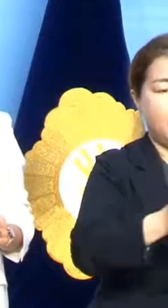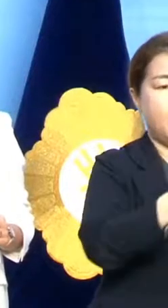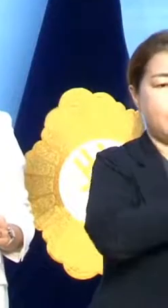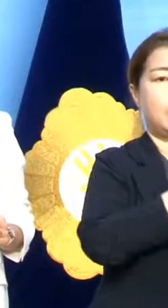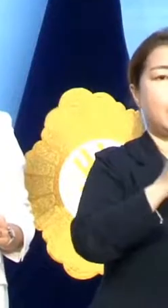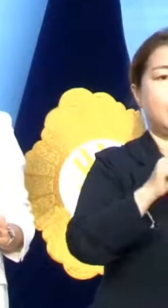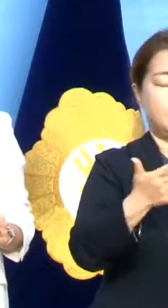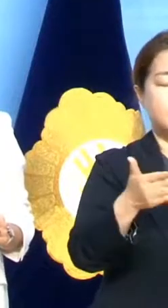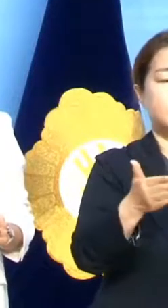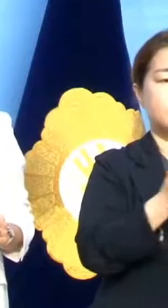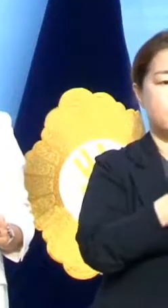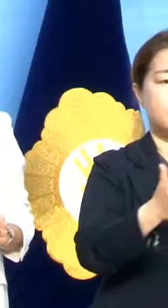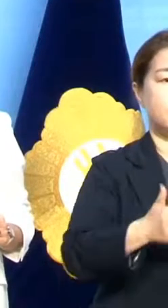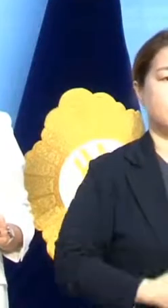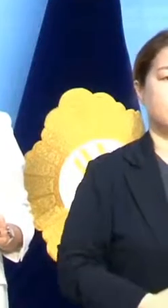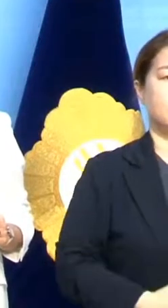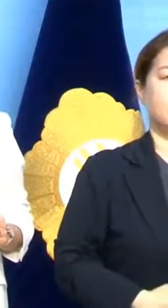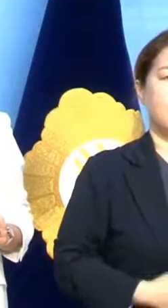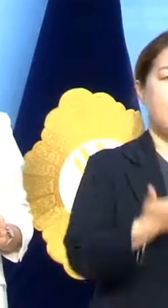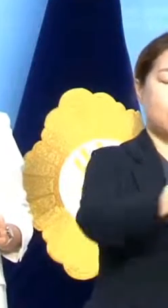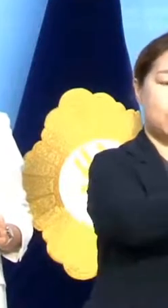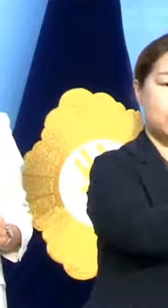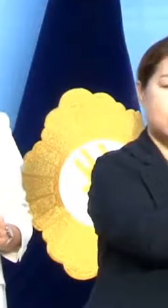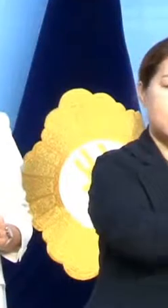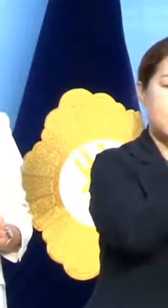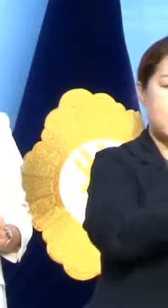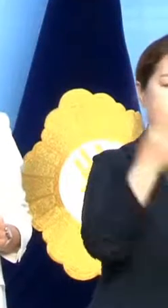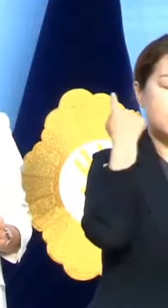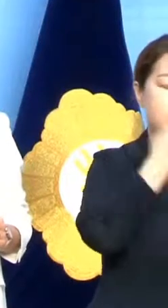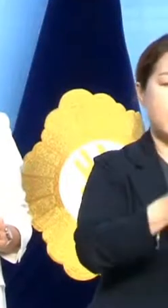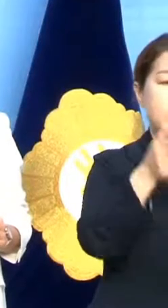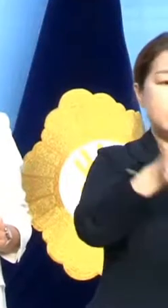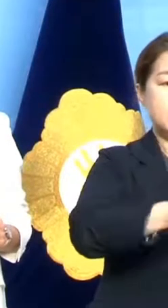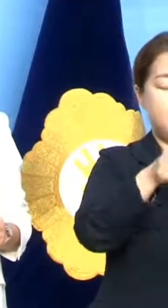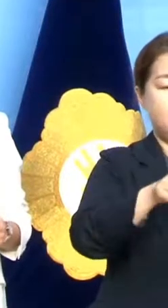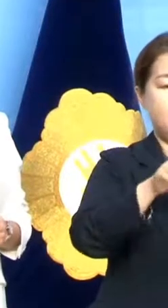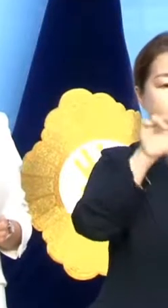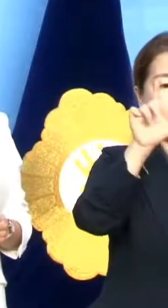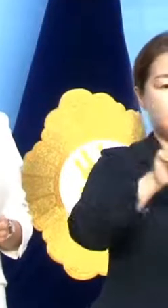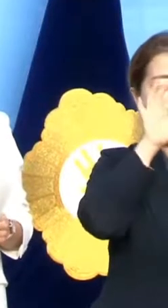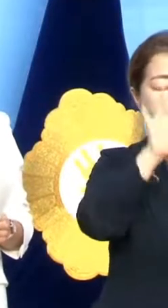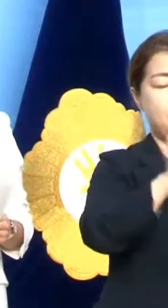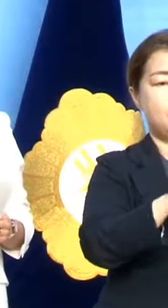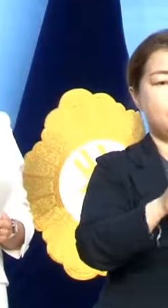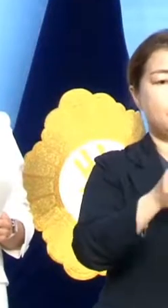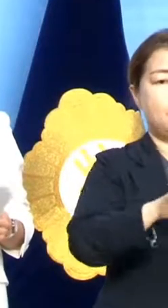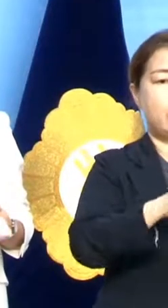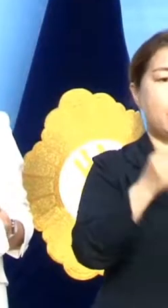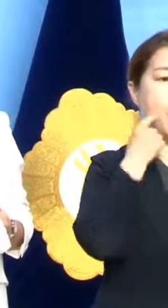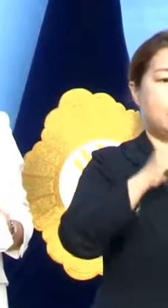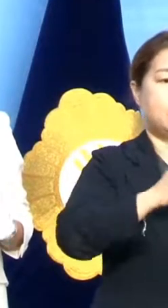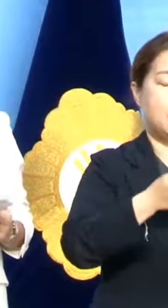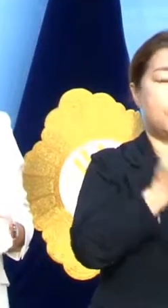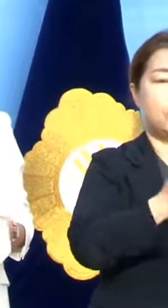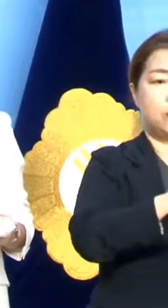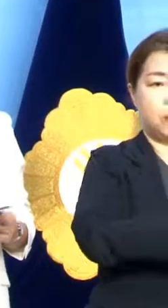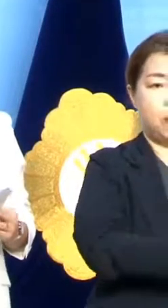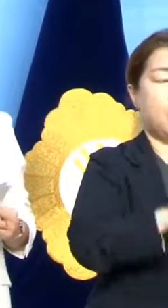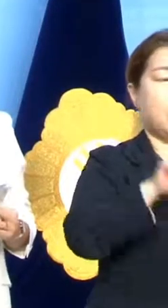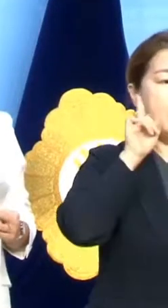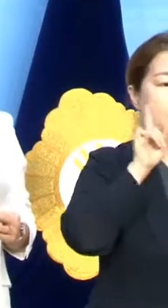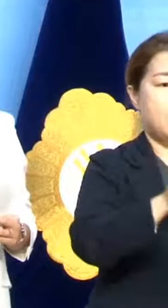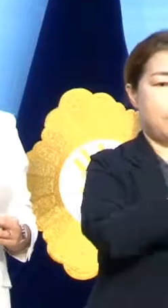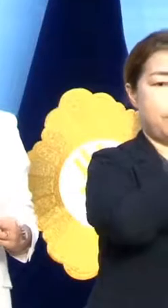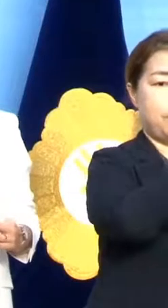저희는 바라보고 있습니다 노동부는 산업재 의 실체를 감추고 통계를 왜곡하는 것을 넘어서 바로 내일